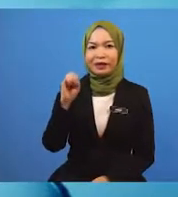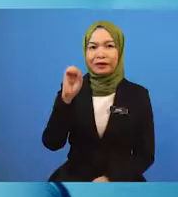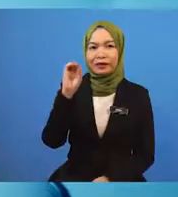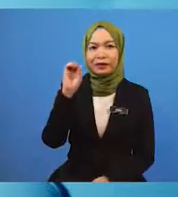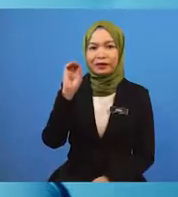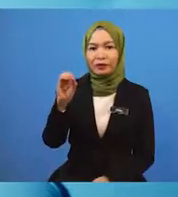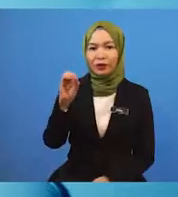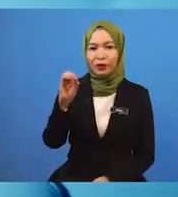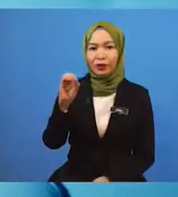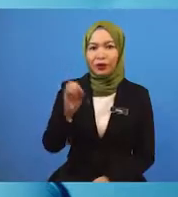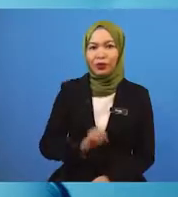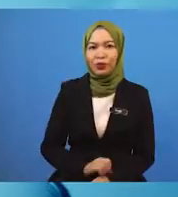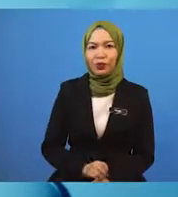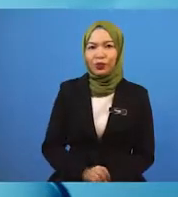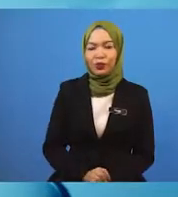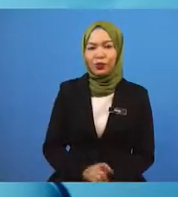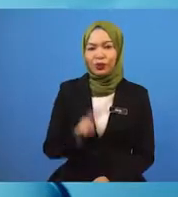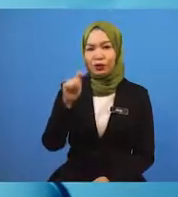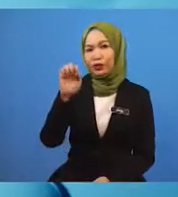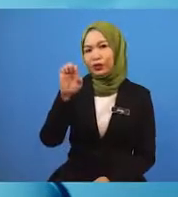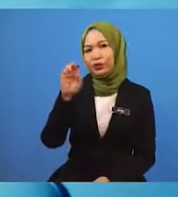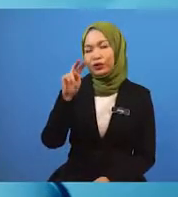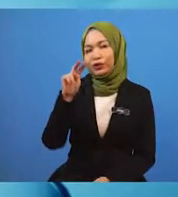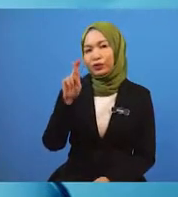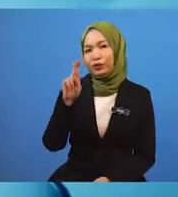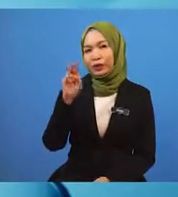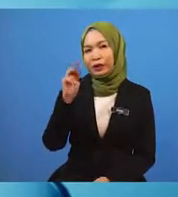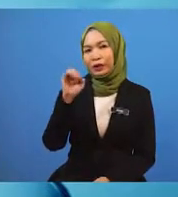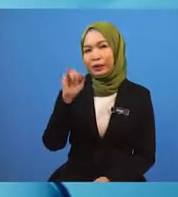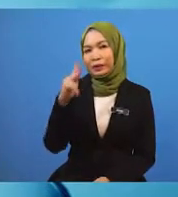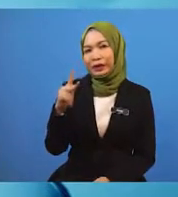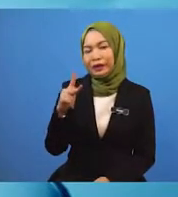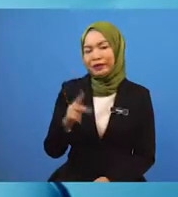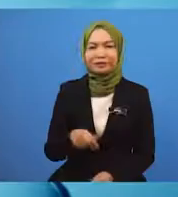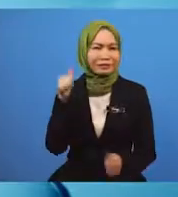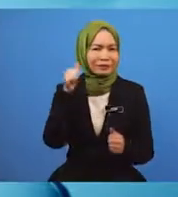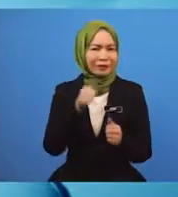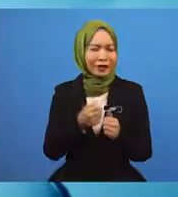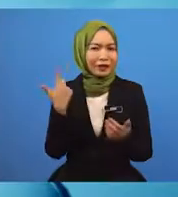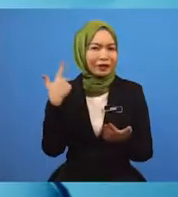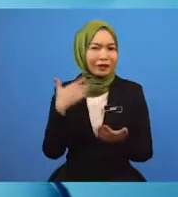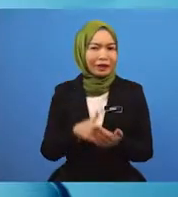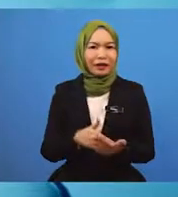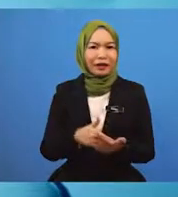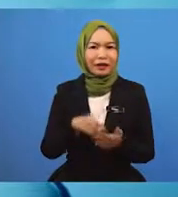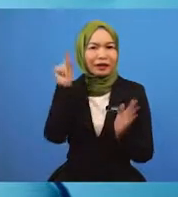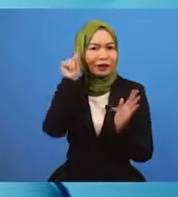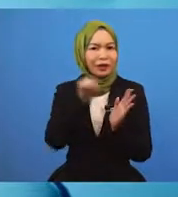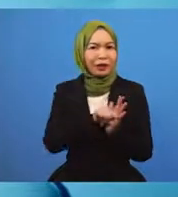ke persekitaran. Baiklah, murid-murid. Masih ingat lagi gambar rajah aras